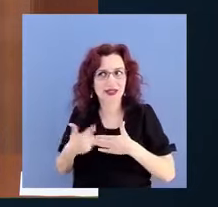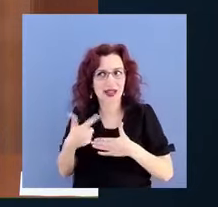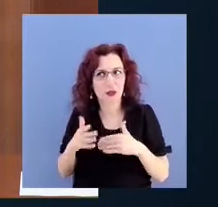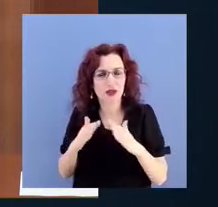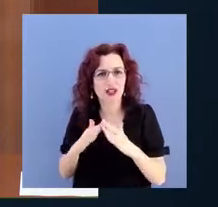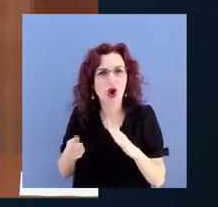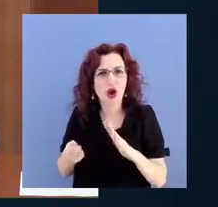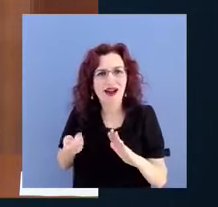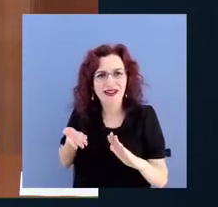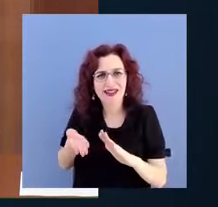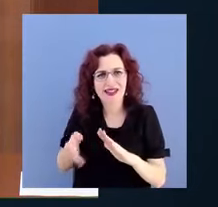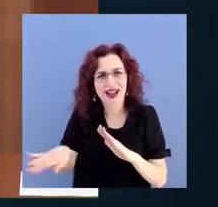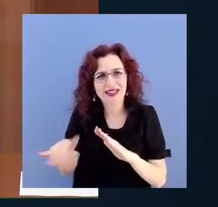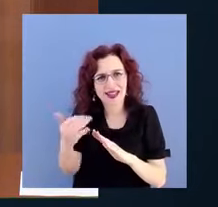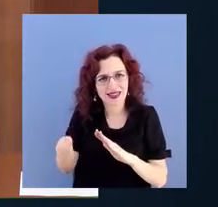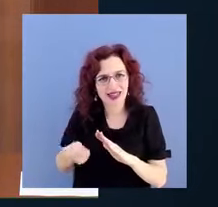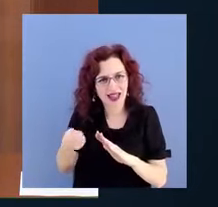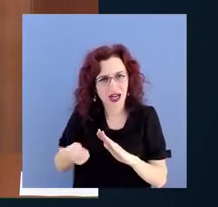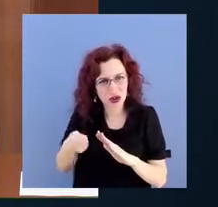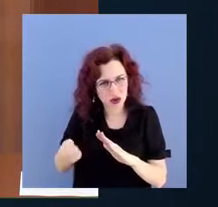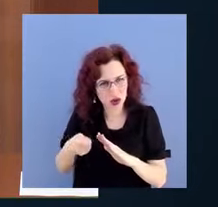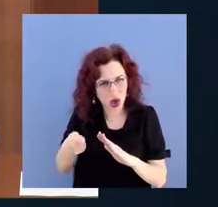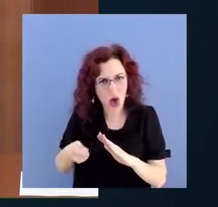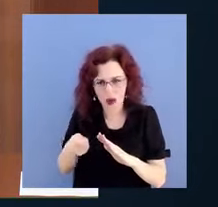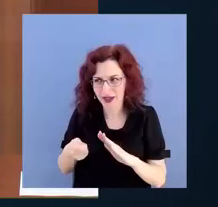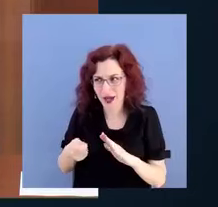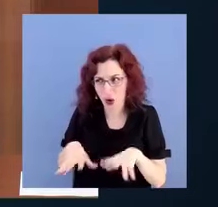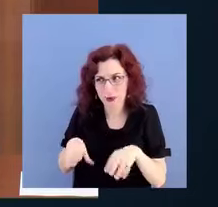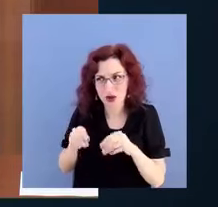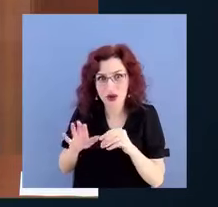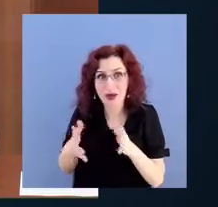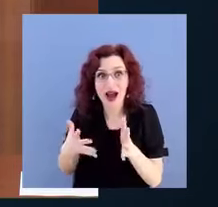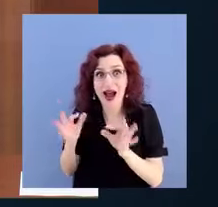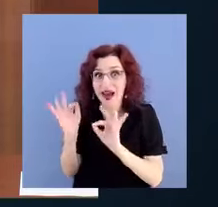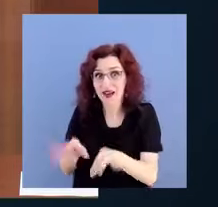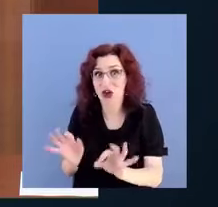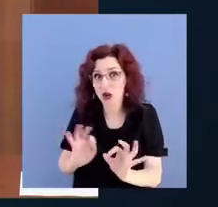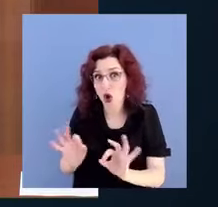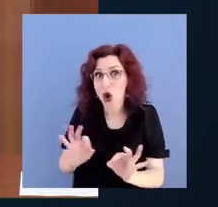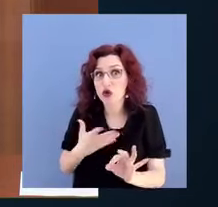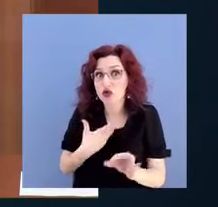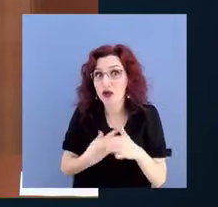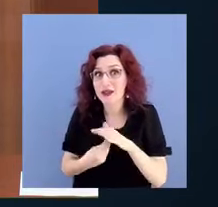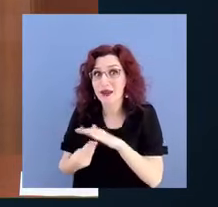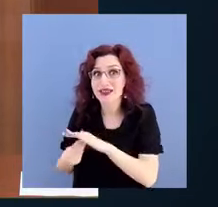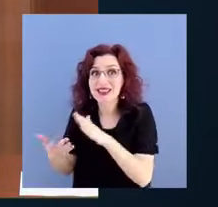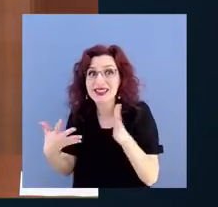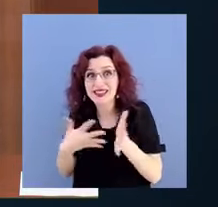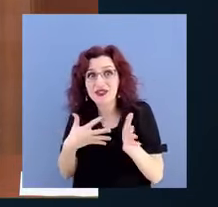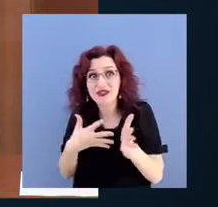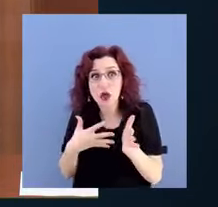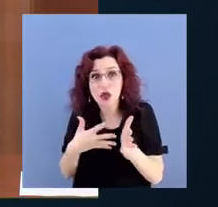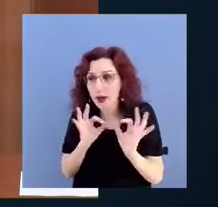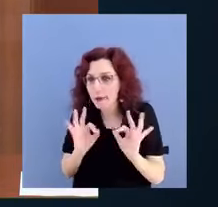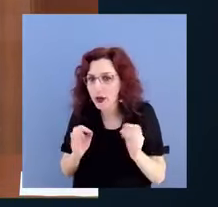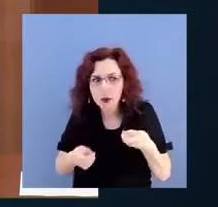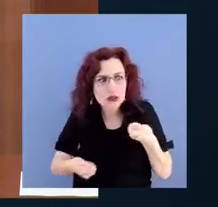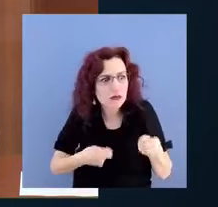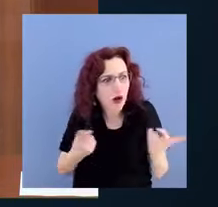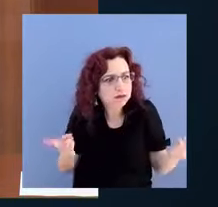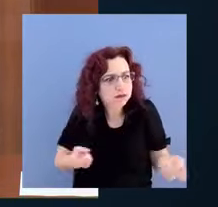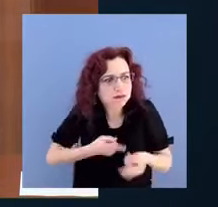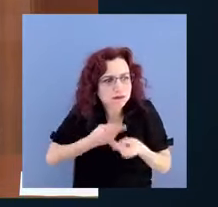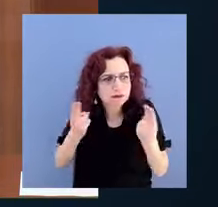arrivata e 15 erano dipendenti in fortissima difficoltà spesso banalmente per andare a fare la spesa proprio e quindi l'intervento